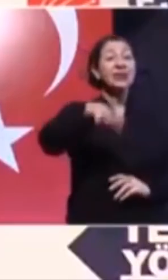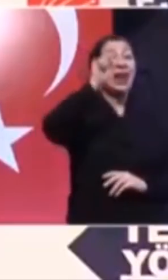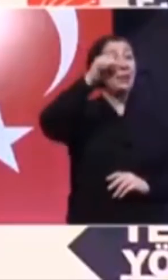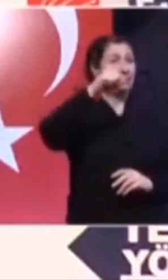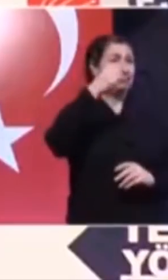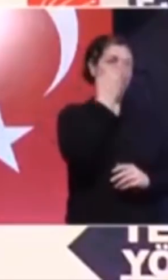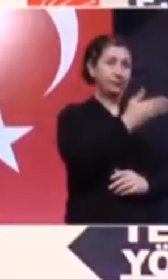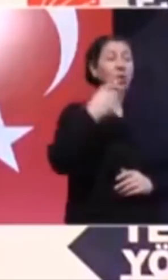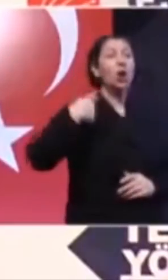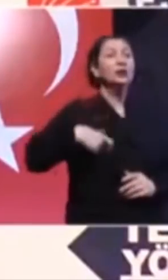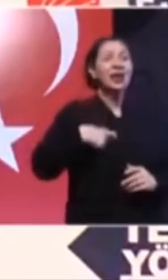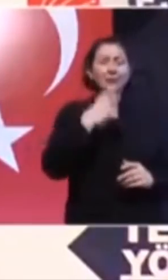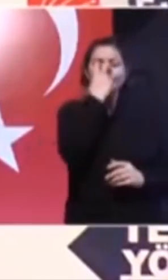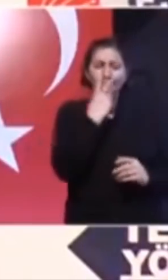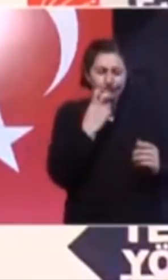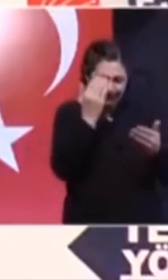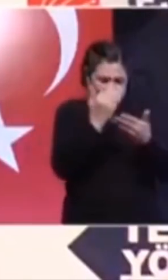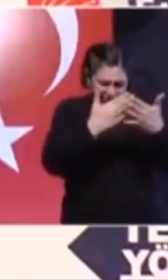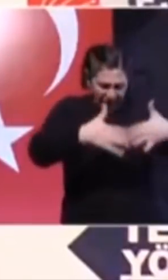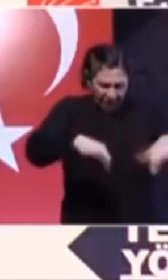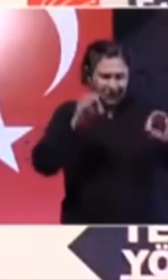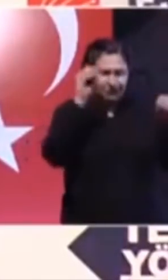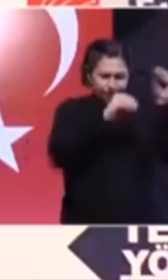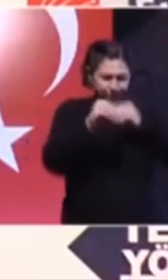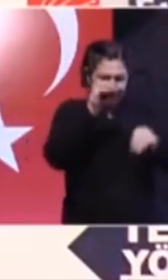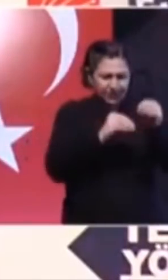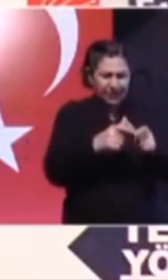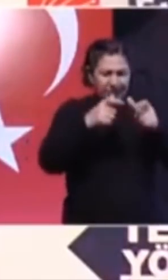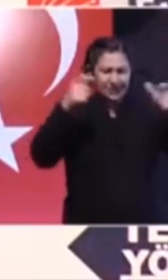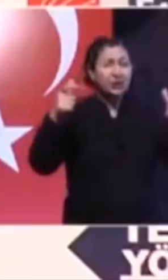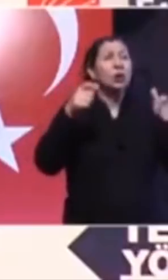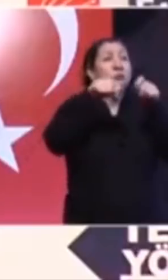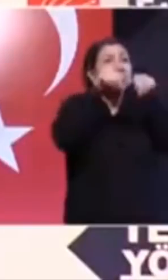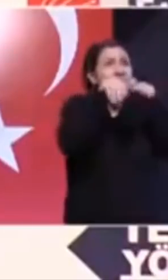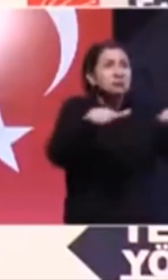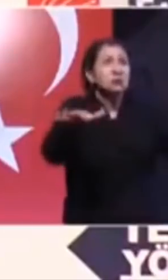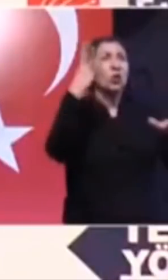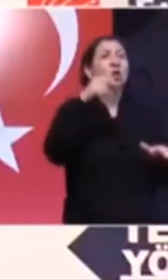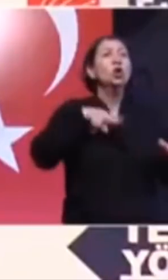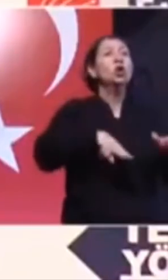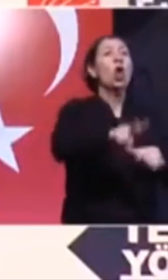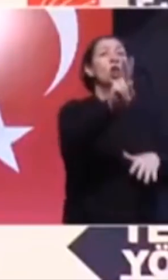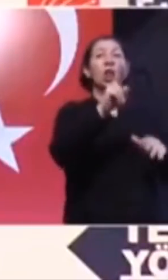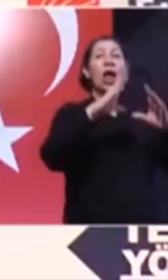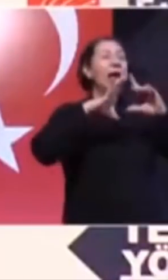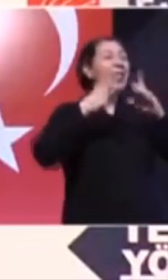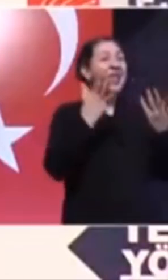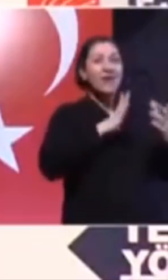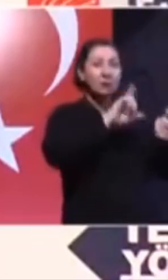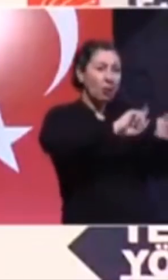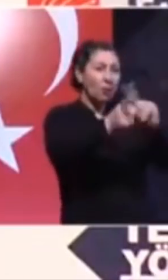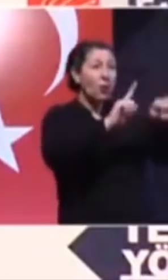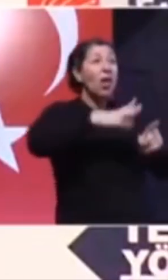merkezimizin özenle hazırlayıp tasarlayıp geliştirdiği, uygulamaya geçirdiği yol haritamız hepimizin